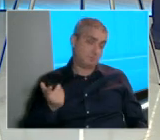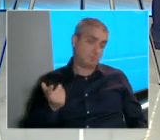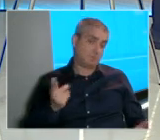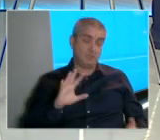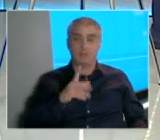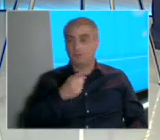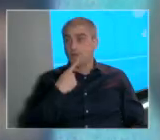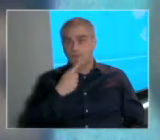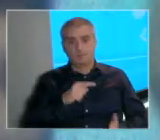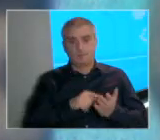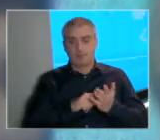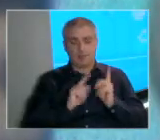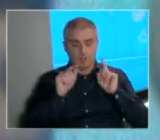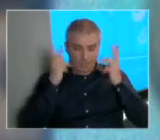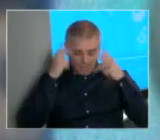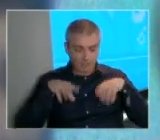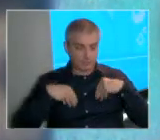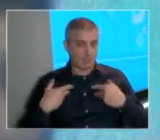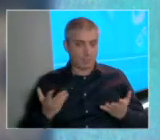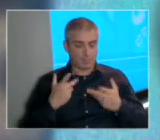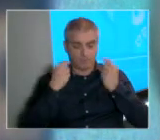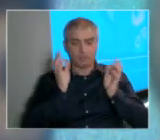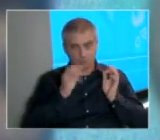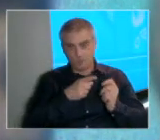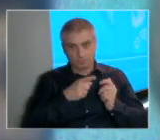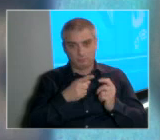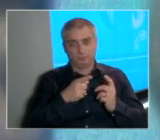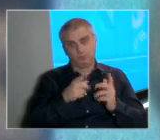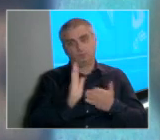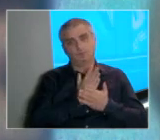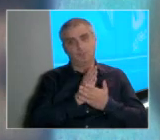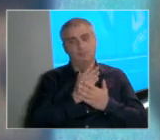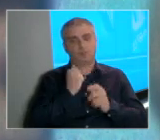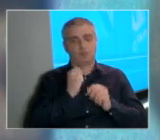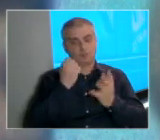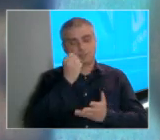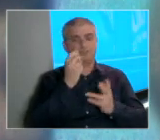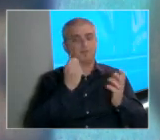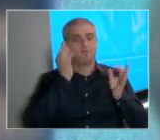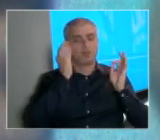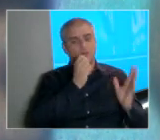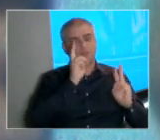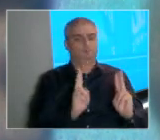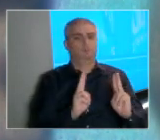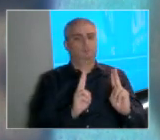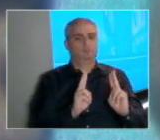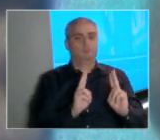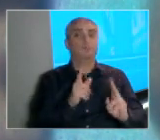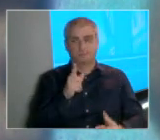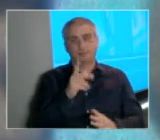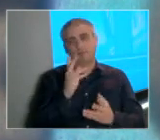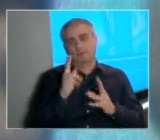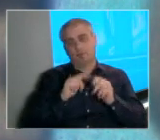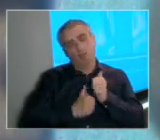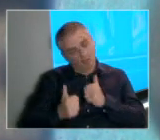למעשה מה שקרה זה בגלל שלא הגיעו להסכמה על החינוך המיוחד, אז בעצם החליטו להצטות התקציבים המיוחדים להעביר משרד החינוך, דבר שגם